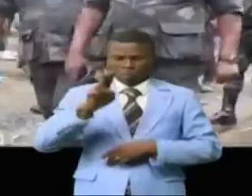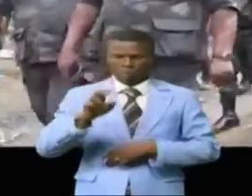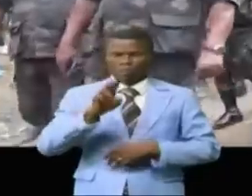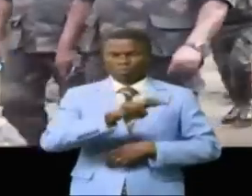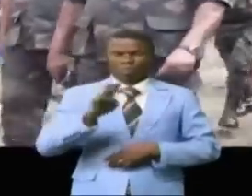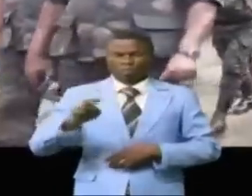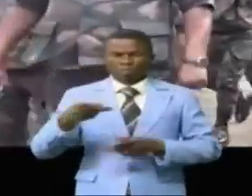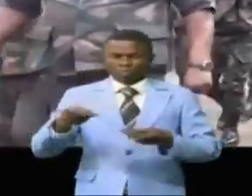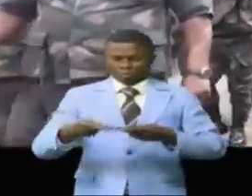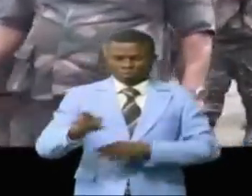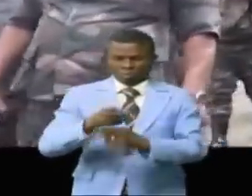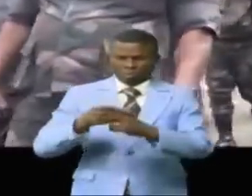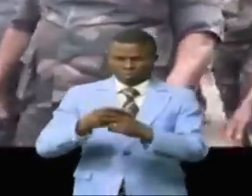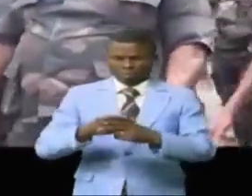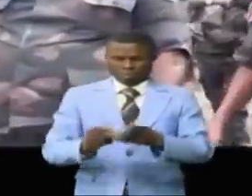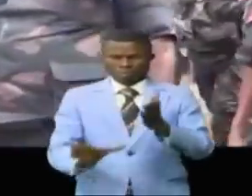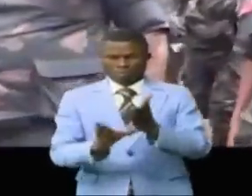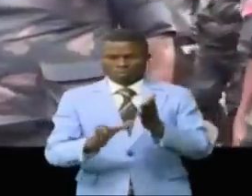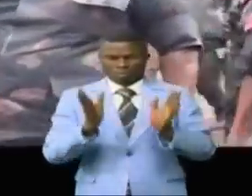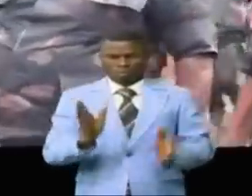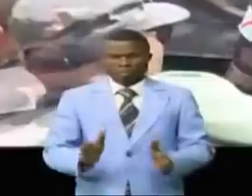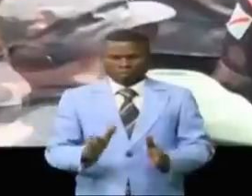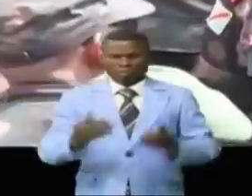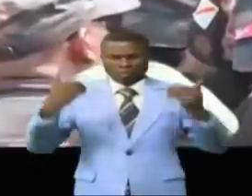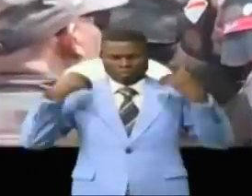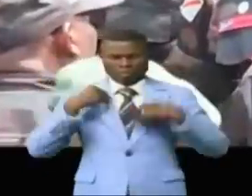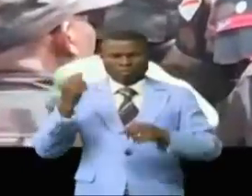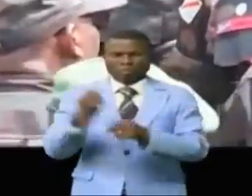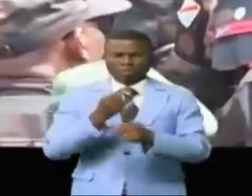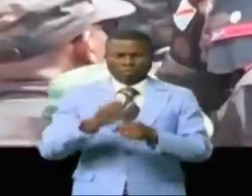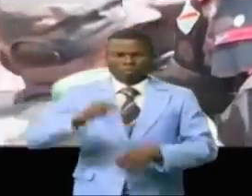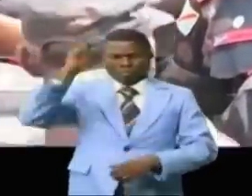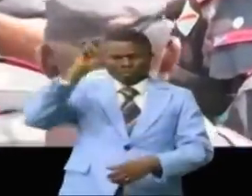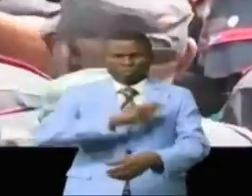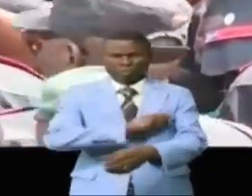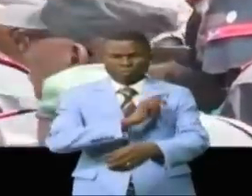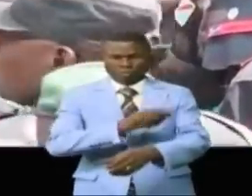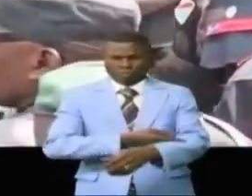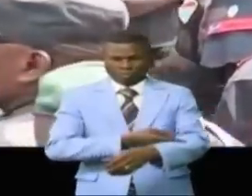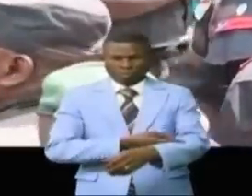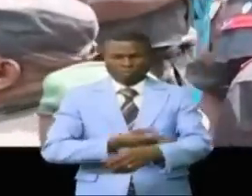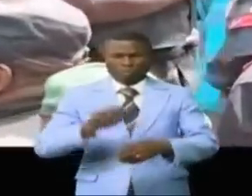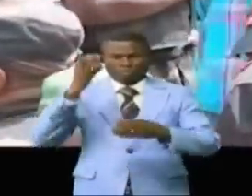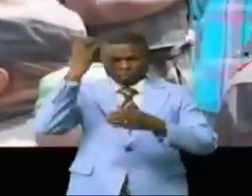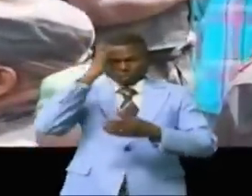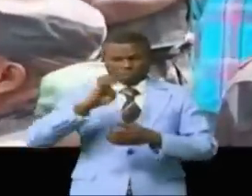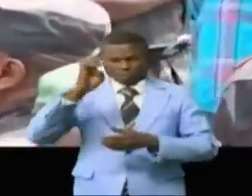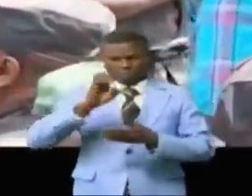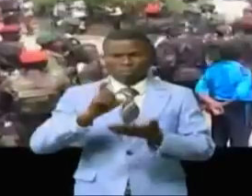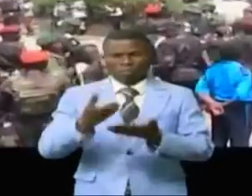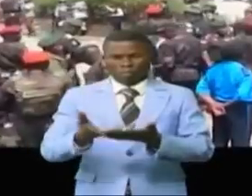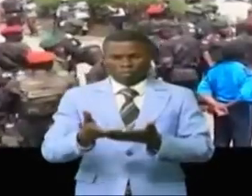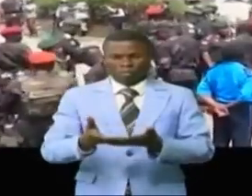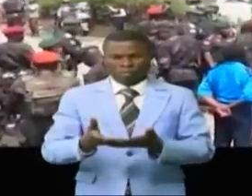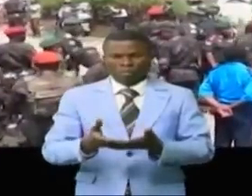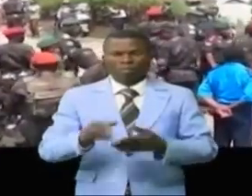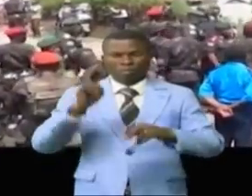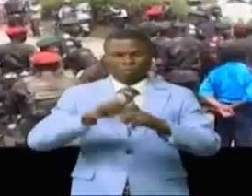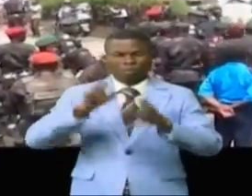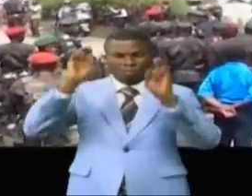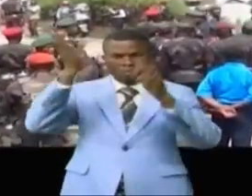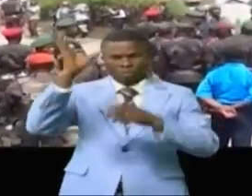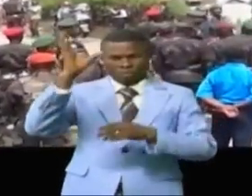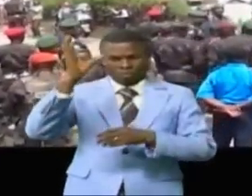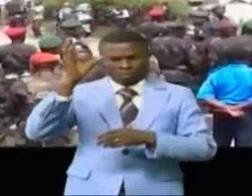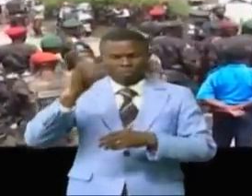supervision du gouverneur ad intérim et commandant des opérations au Nord Kivu. Le général-major Peter Chirimwami a été dans cette cité dans le cadre